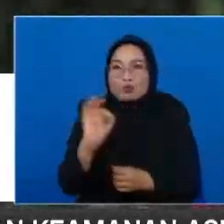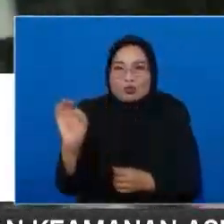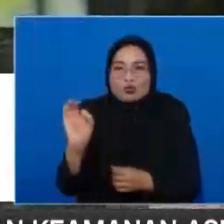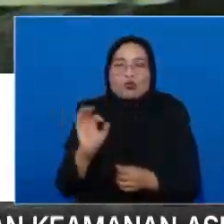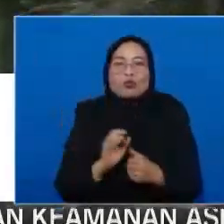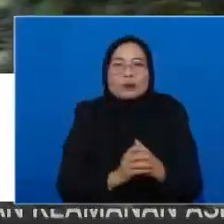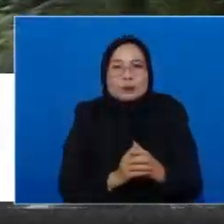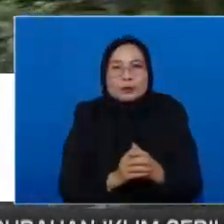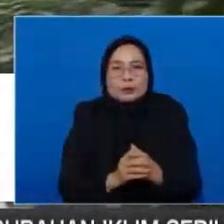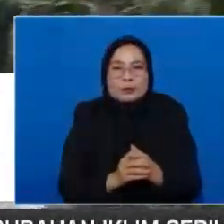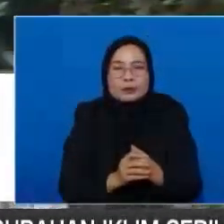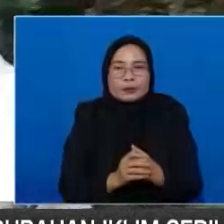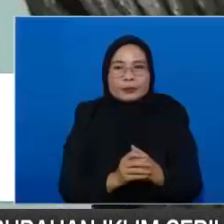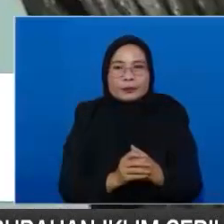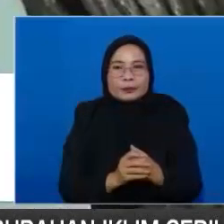terjun.